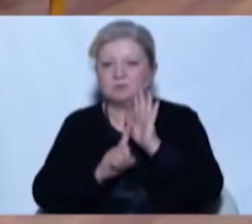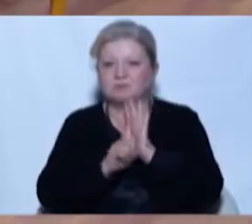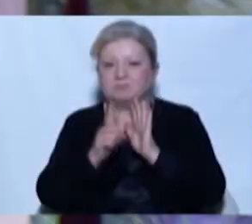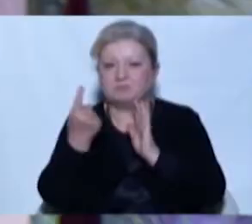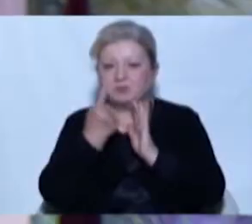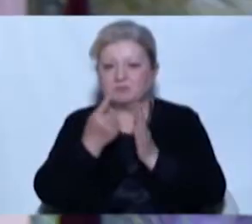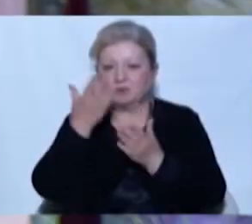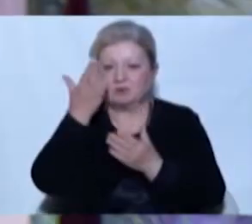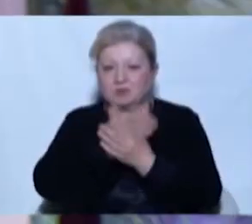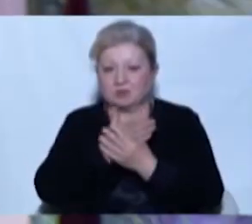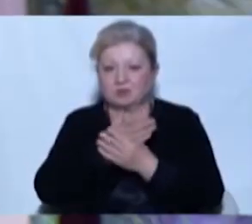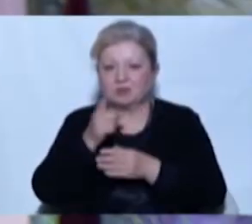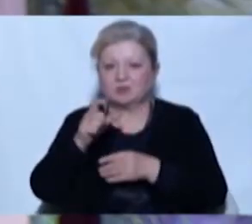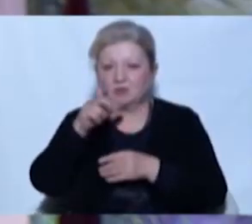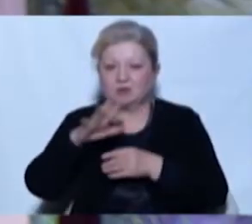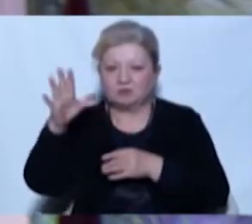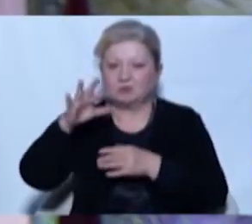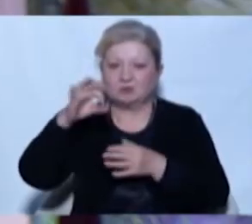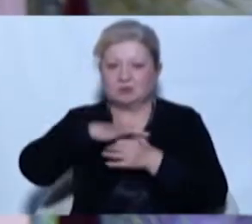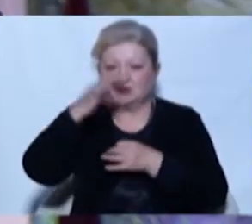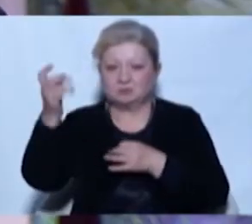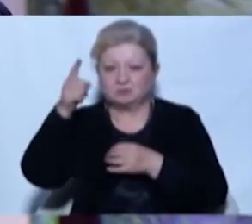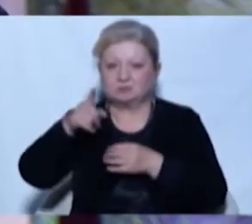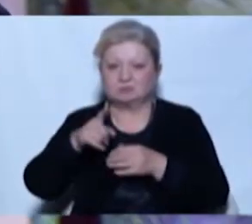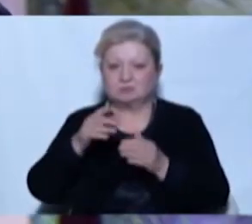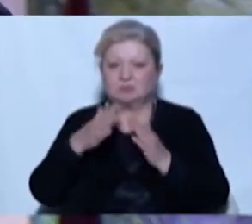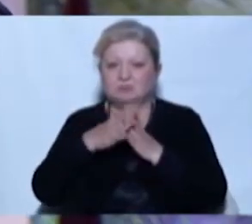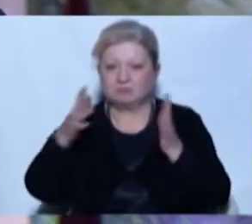ნახევარში აღმოსავლეთ ევროპის ქვეყნების უმრავლესობამ